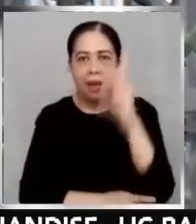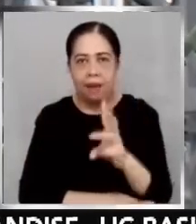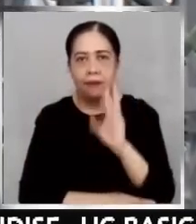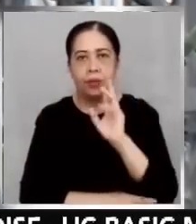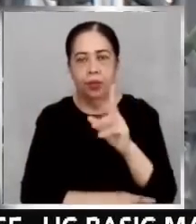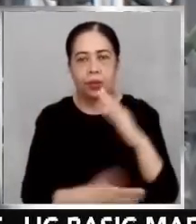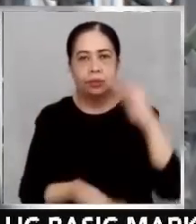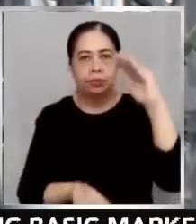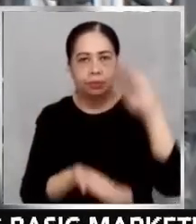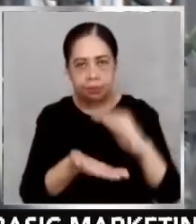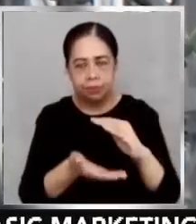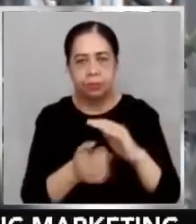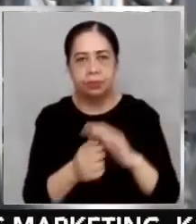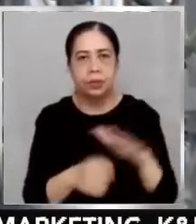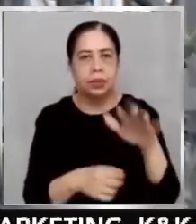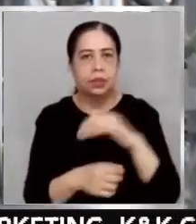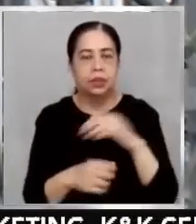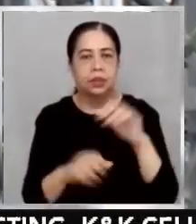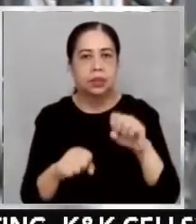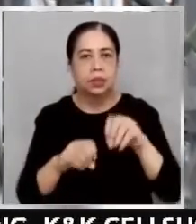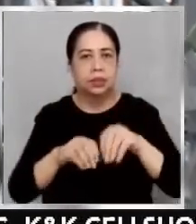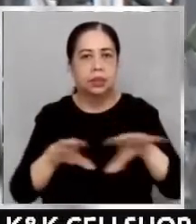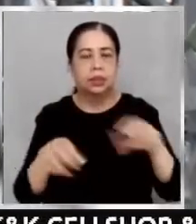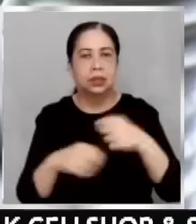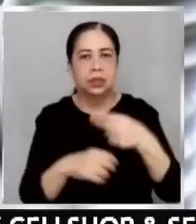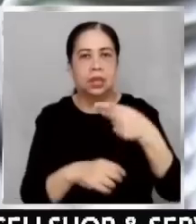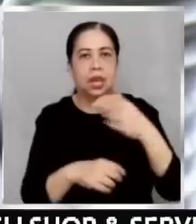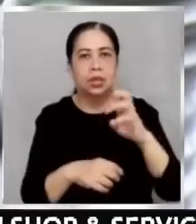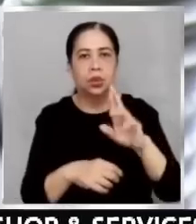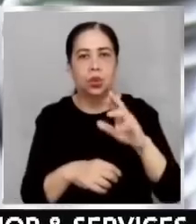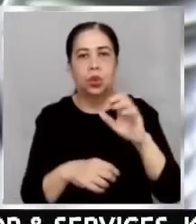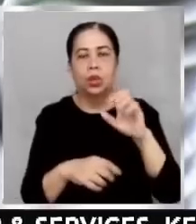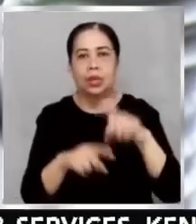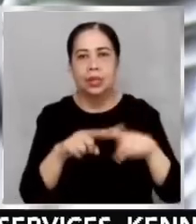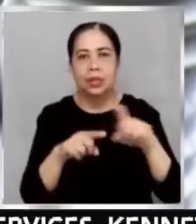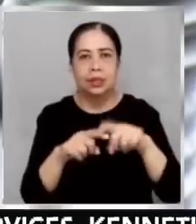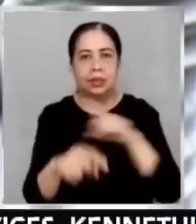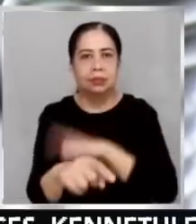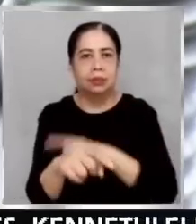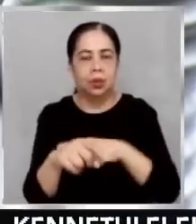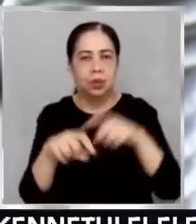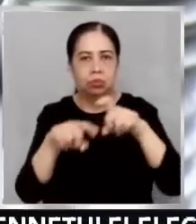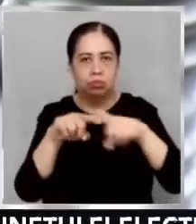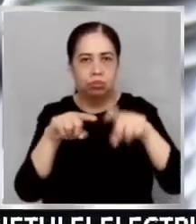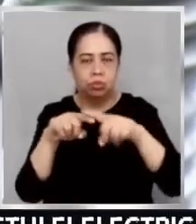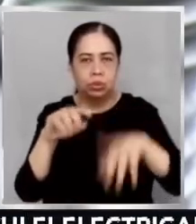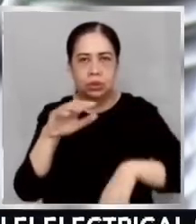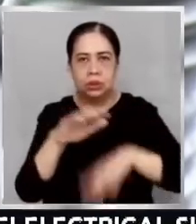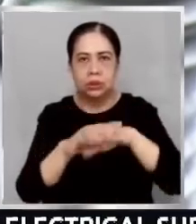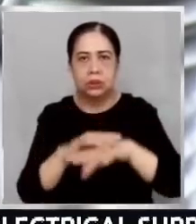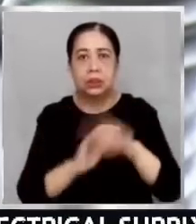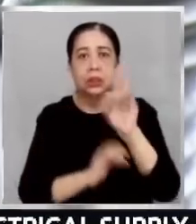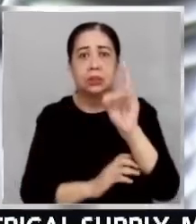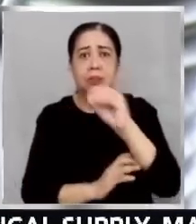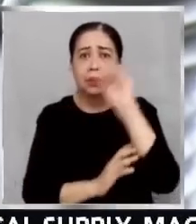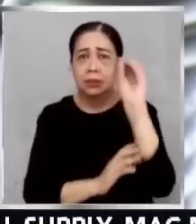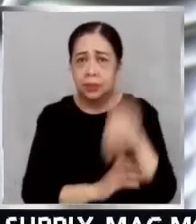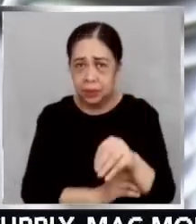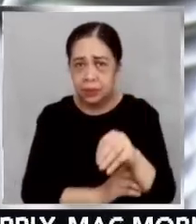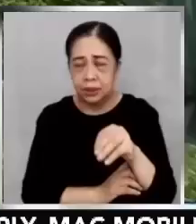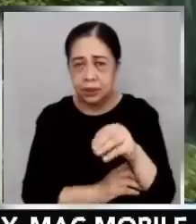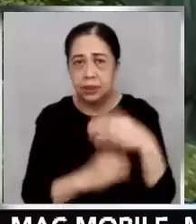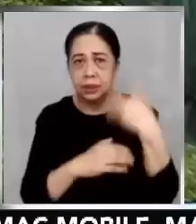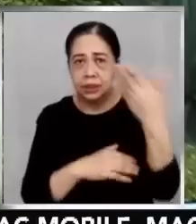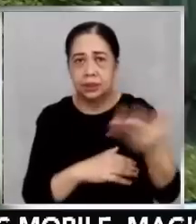nito sa kapasidad ng mga hydroelectric power plants at papalo pa ng hanggang 70% pagsapit ng